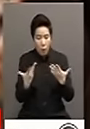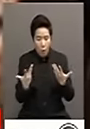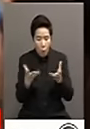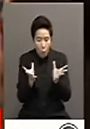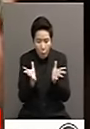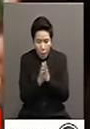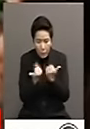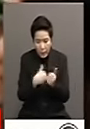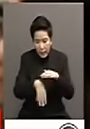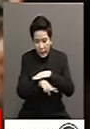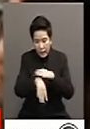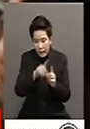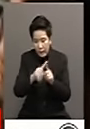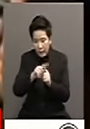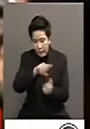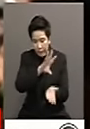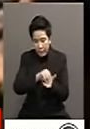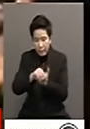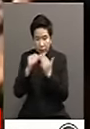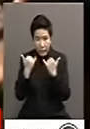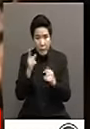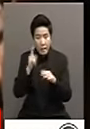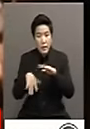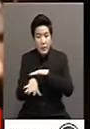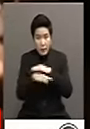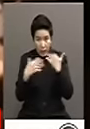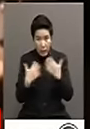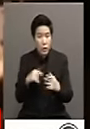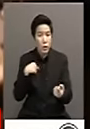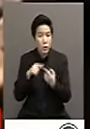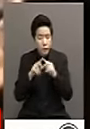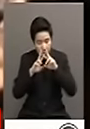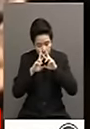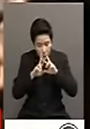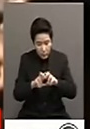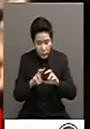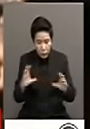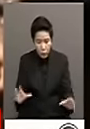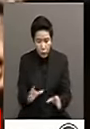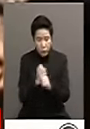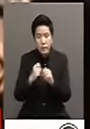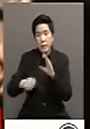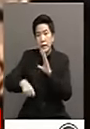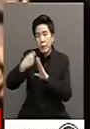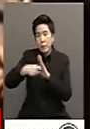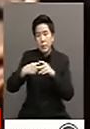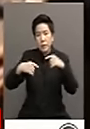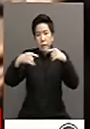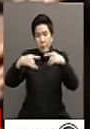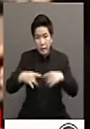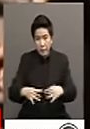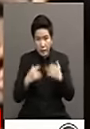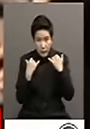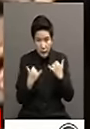พยานบุคคลอื่นซึ่งตำรวจเบิกความเป็นพยานถึงการสืบสวนสรุปหาสาเหตุความขัดแย้งว่